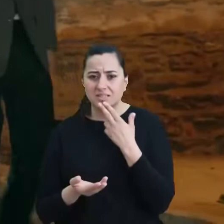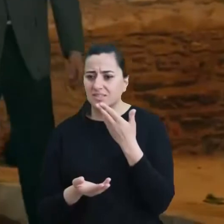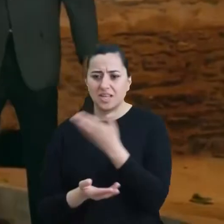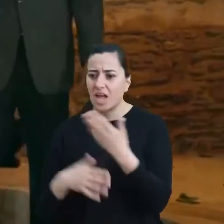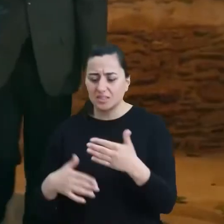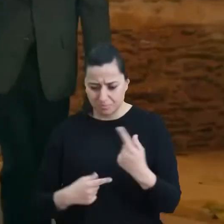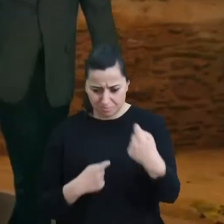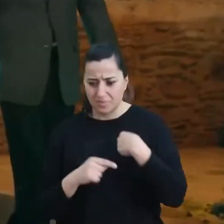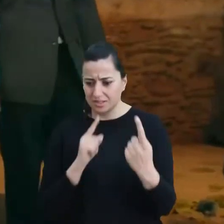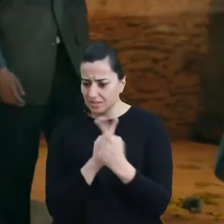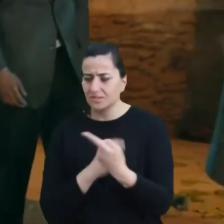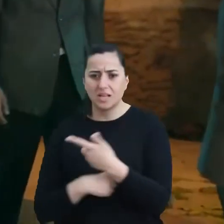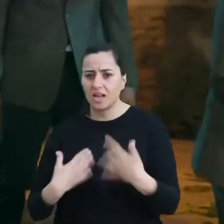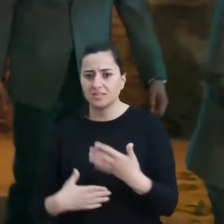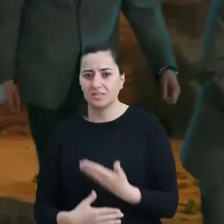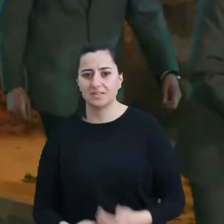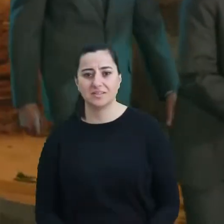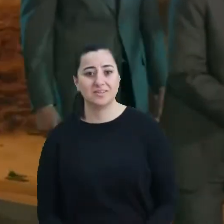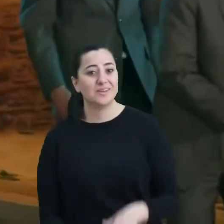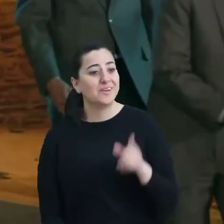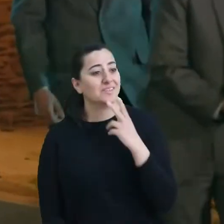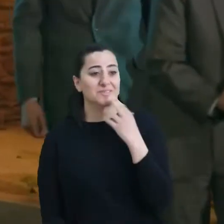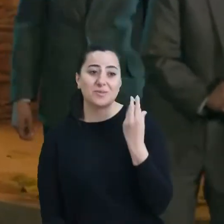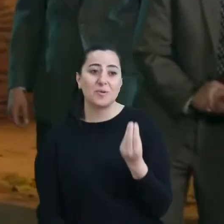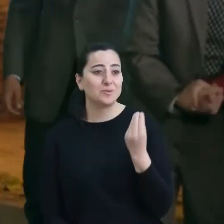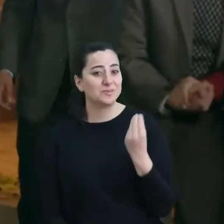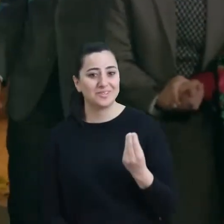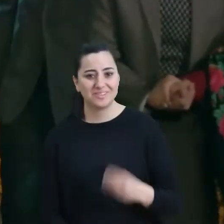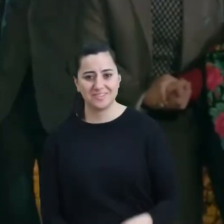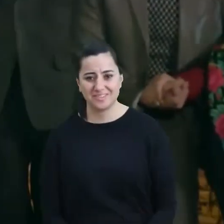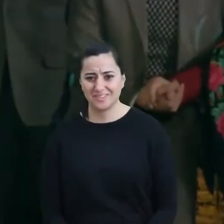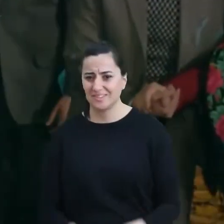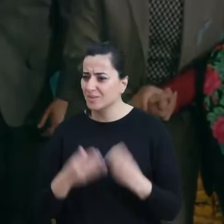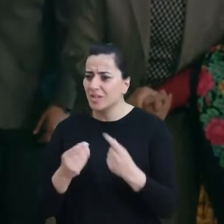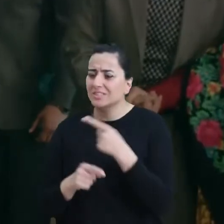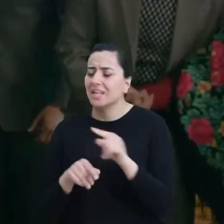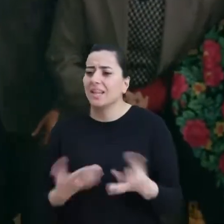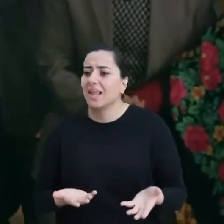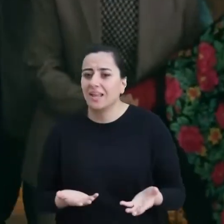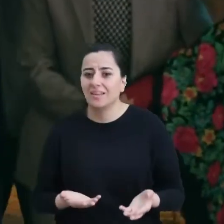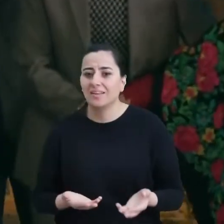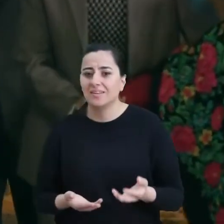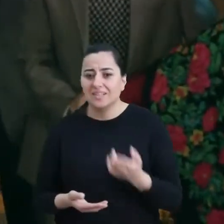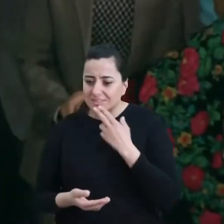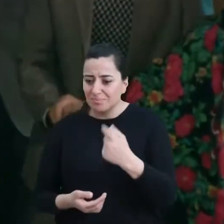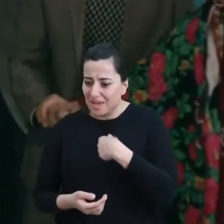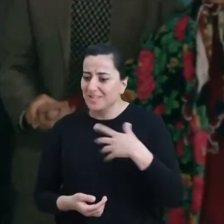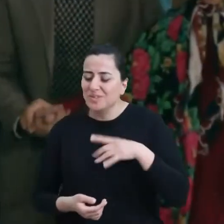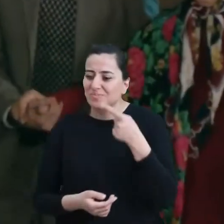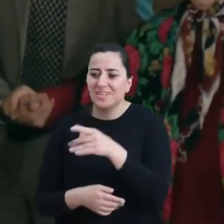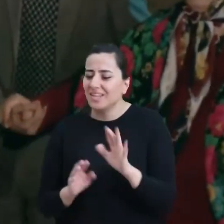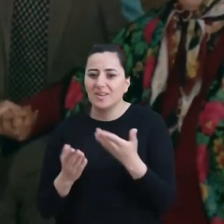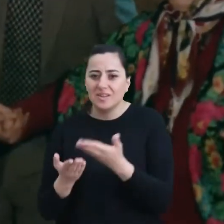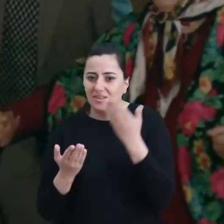yine şapşalı. De gidi Cemil'de. O ne güzel kızdı öyle ya. Sen güzelse güzel, sene ne? Kızı beni istiyor, seni mi istiyoruz?